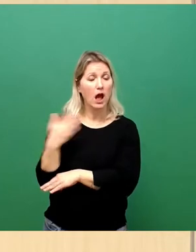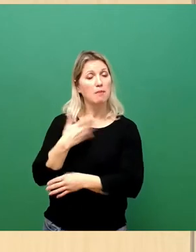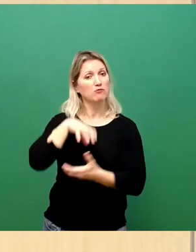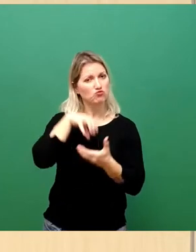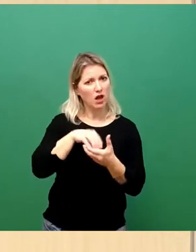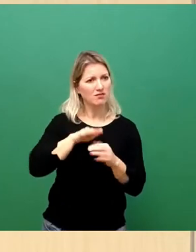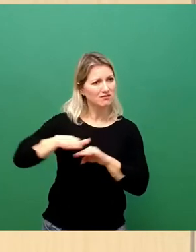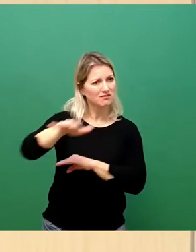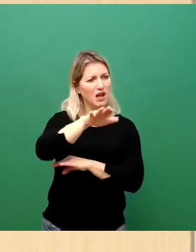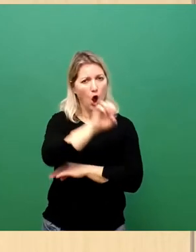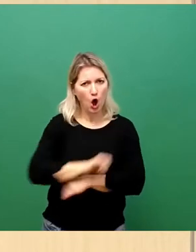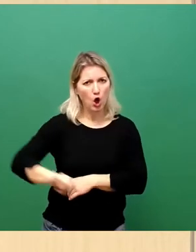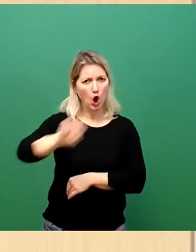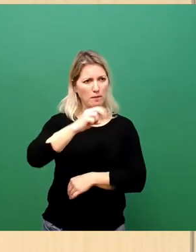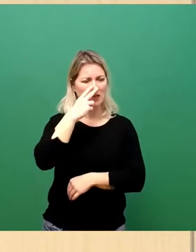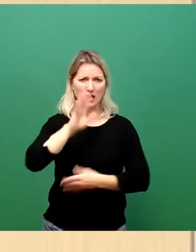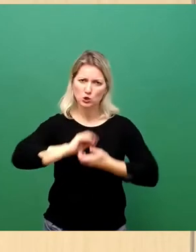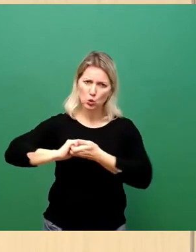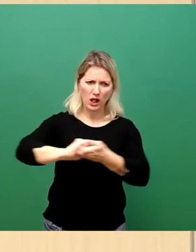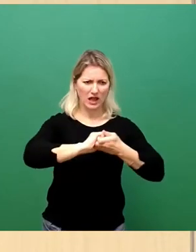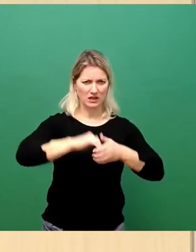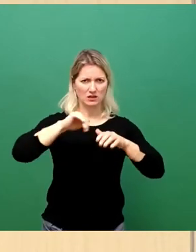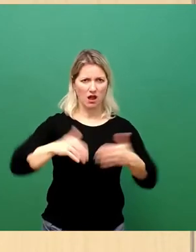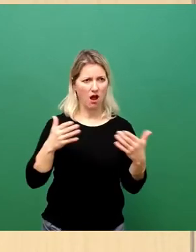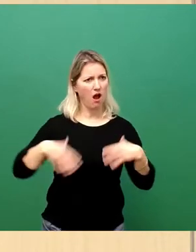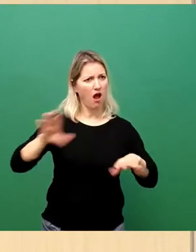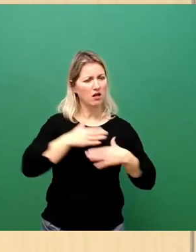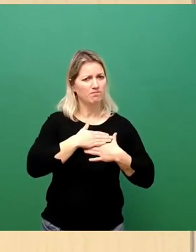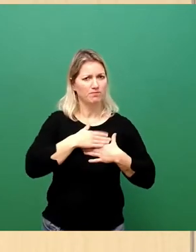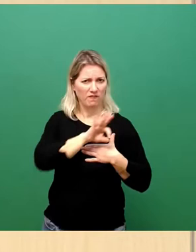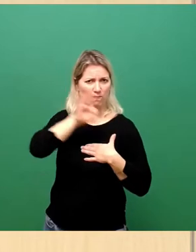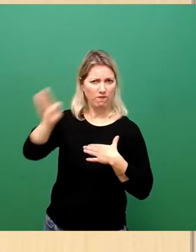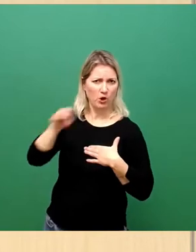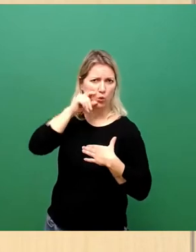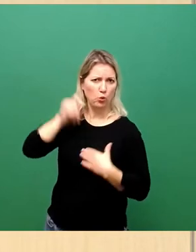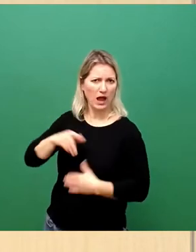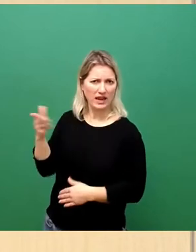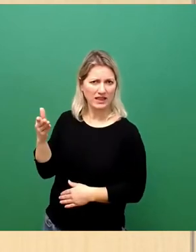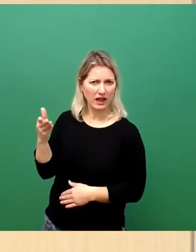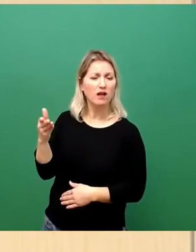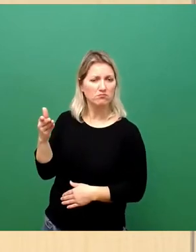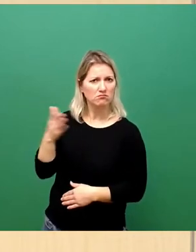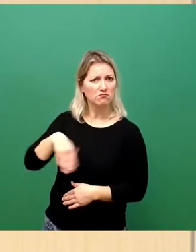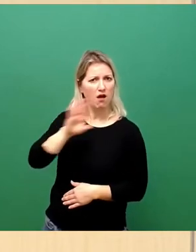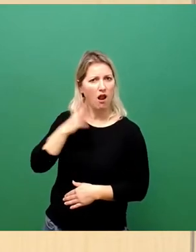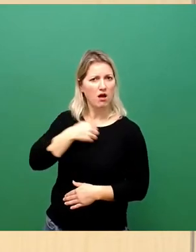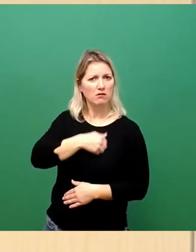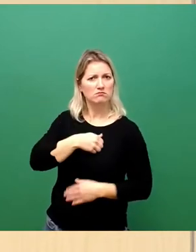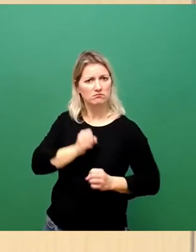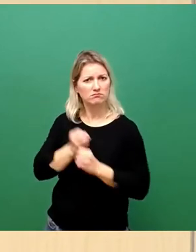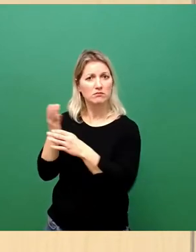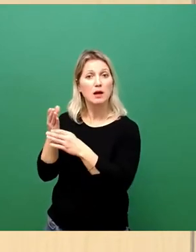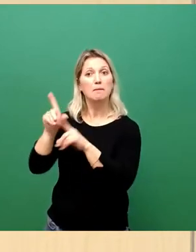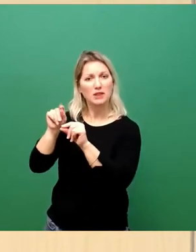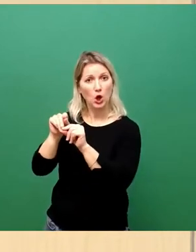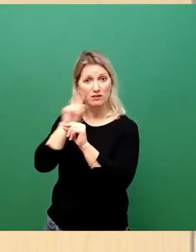Europa erleben, die wir den Ukrainerinnen und Ukrainern und der Ukraine als Staat entgegenbringen, schweißt die Demokratien